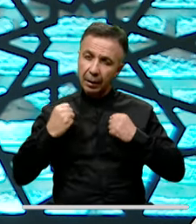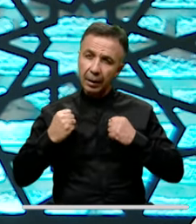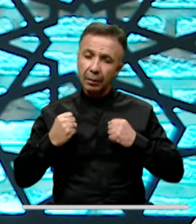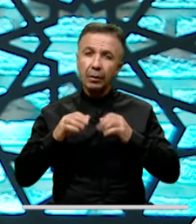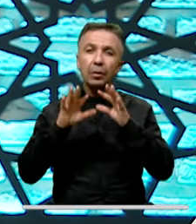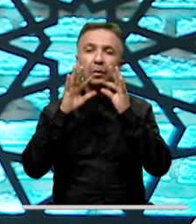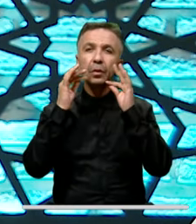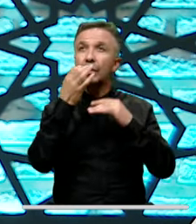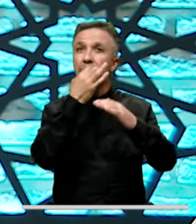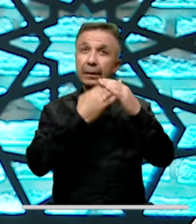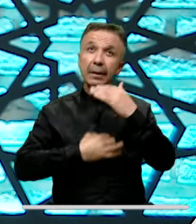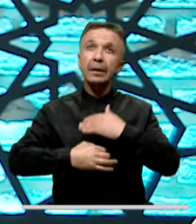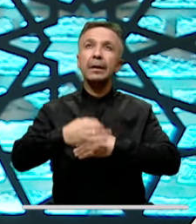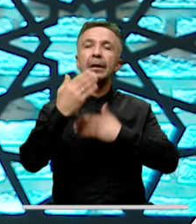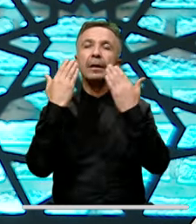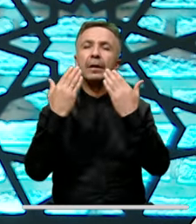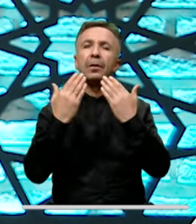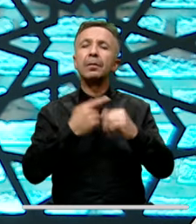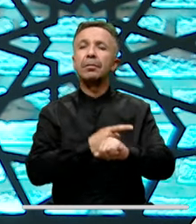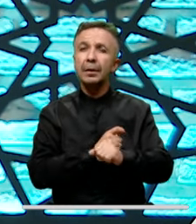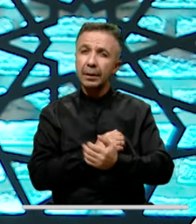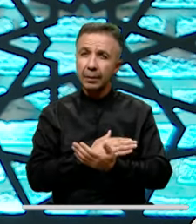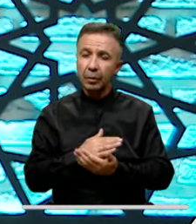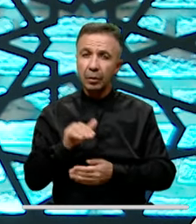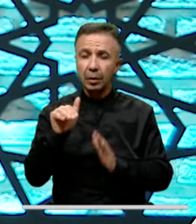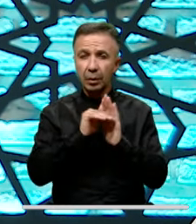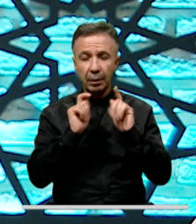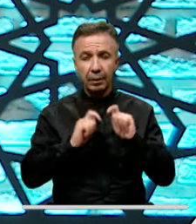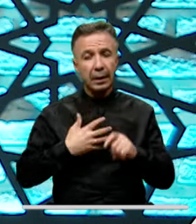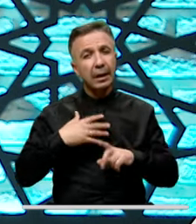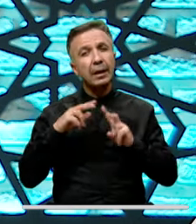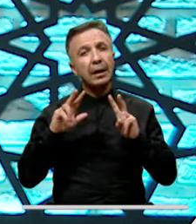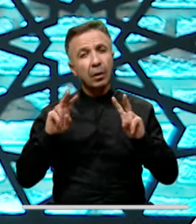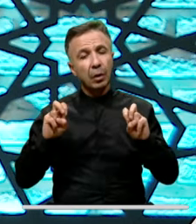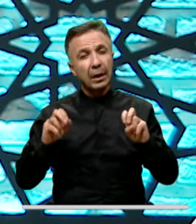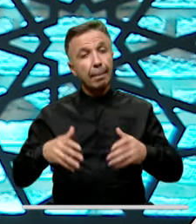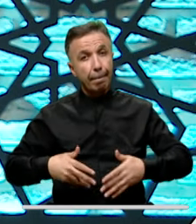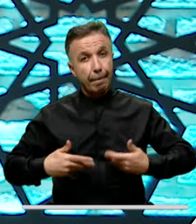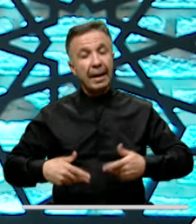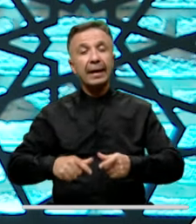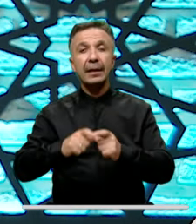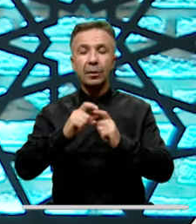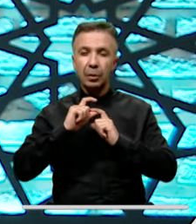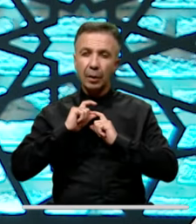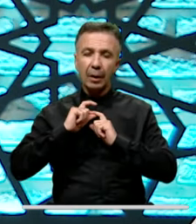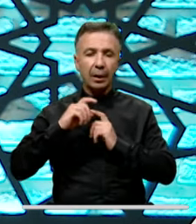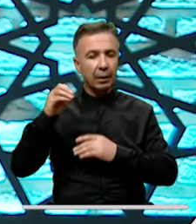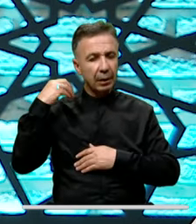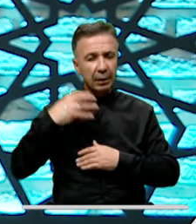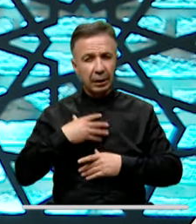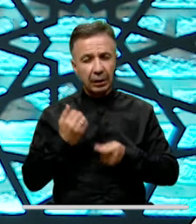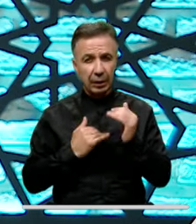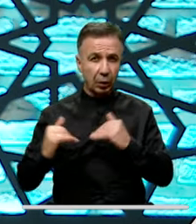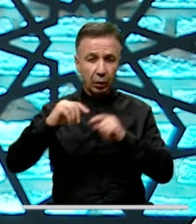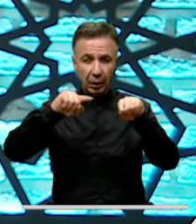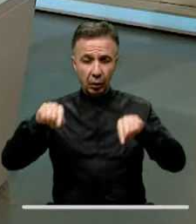ve huzur niyaz ediyoruz. Yaklaşık bir saat boyunca buradayız. Dini anlamda merak edilen soruları kıymetli hocamız, Din İşleri Yüksek